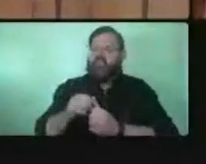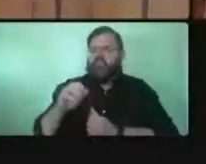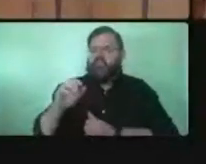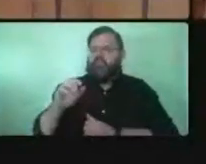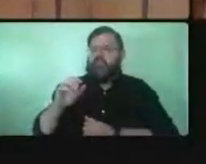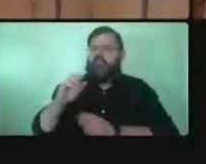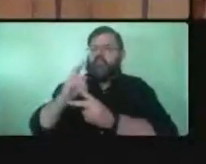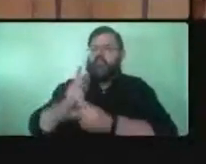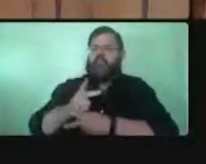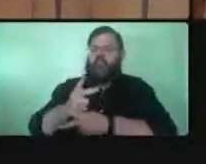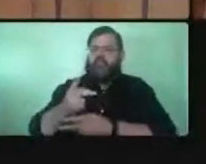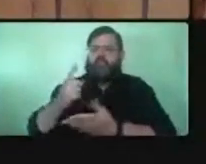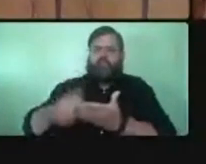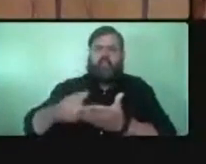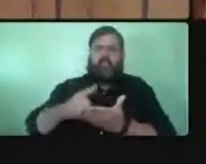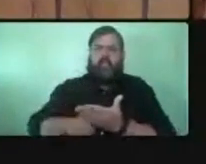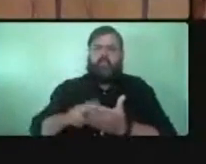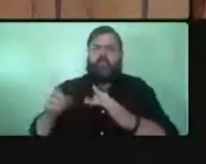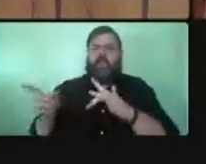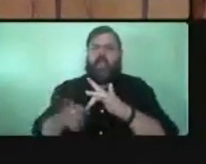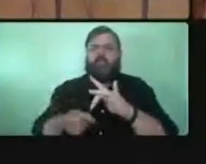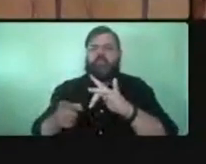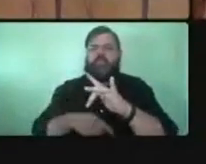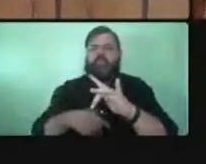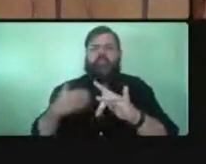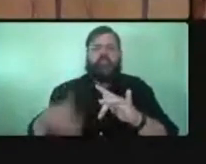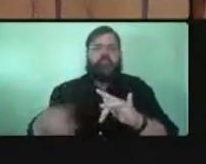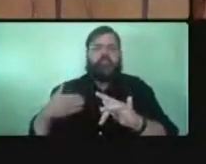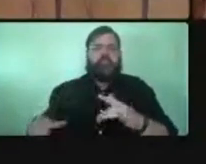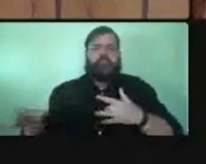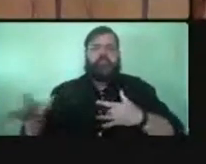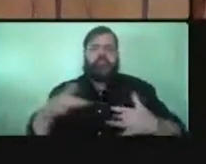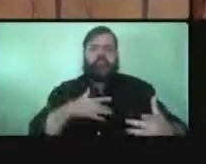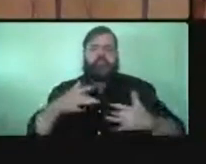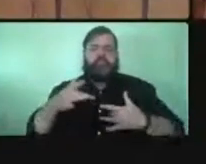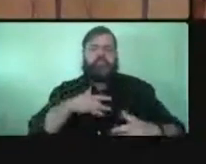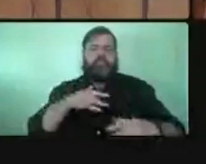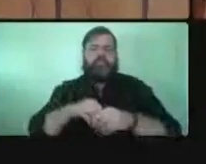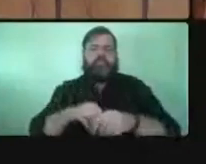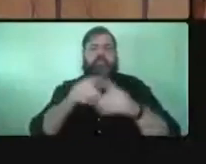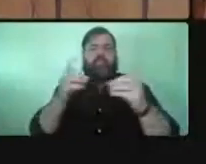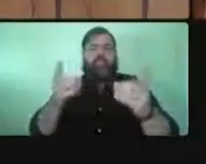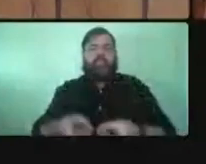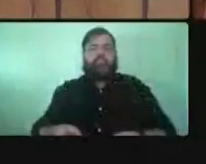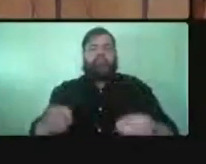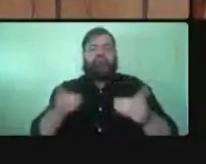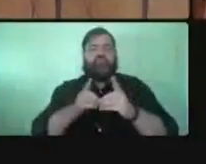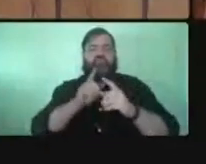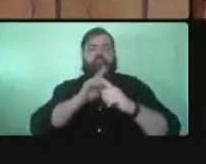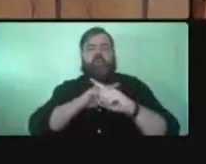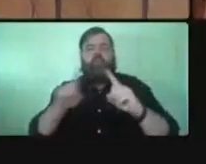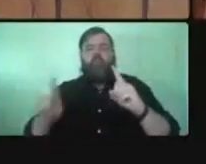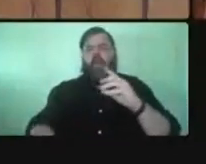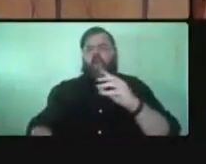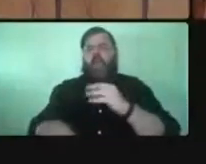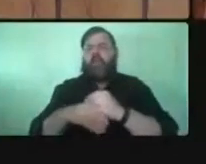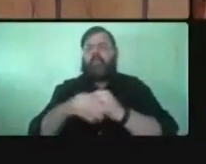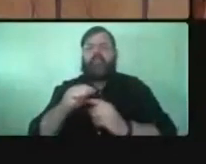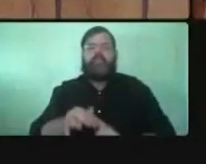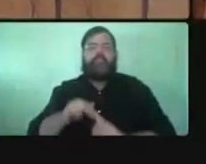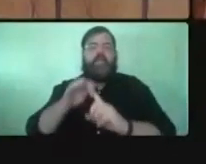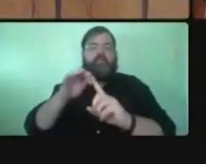ya wafanyakazi? Nilikuwa nataka kuondoa ripoti hii na kuzungumzia swala hili, lakini